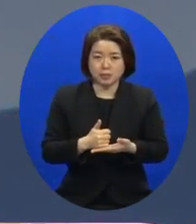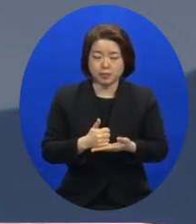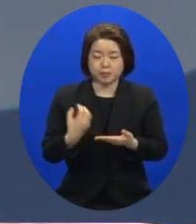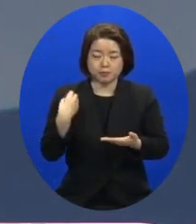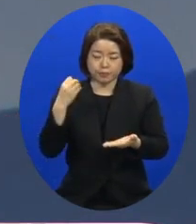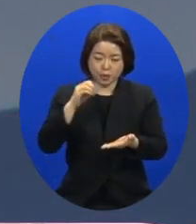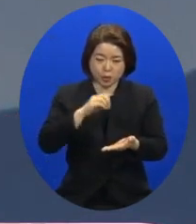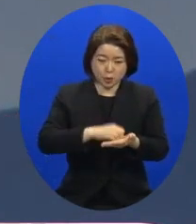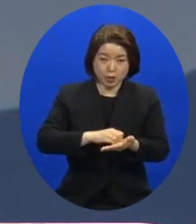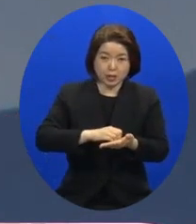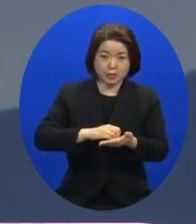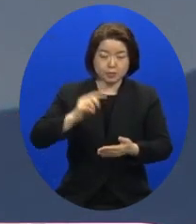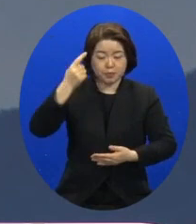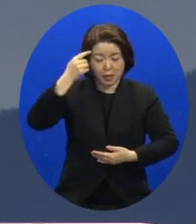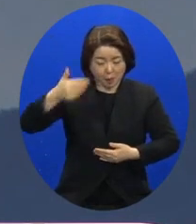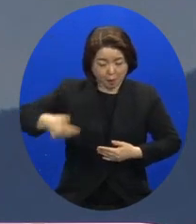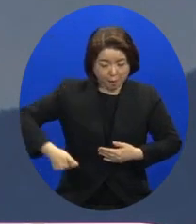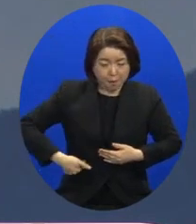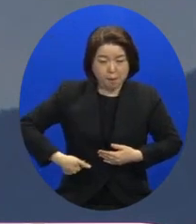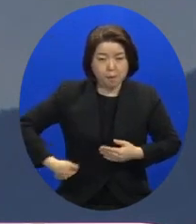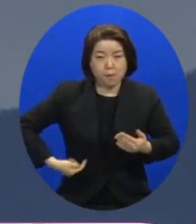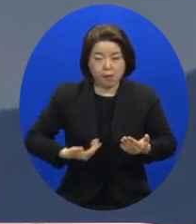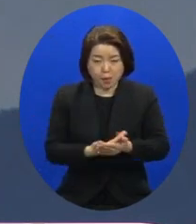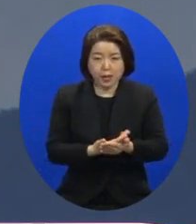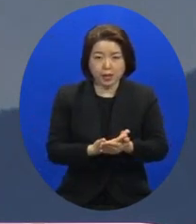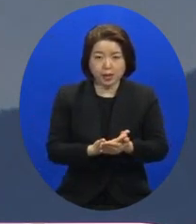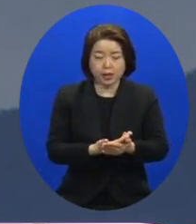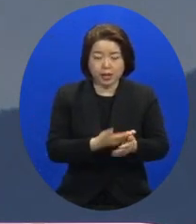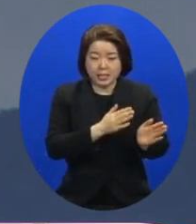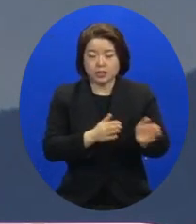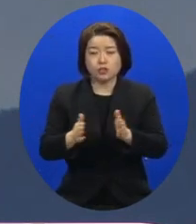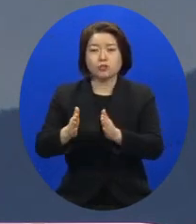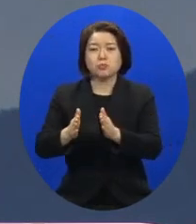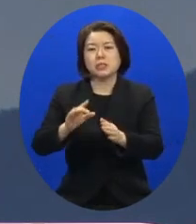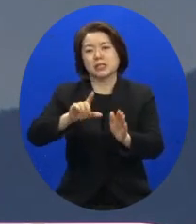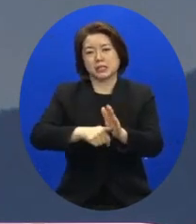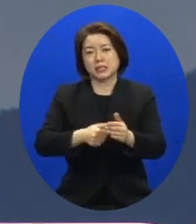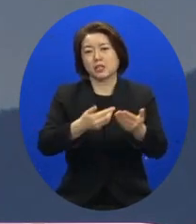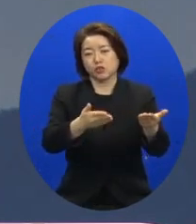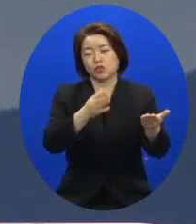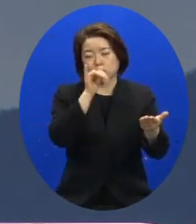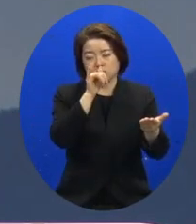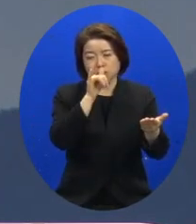돌이킬 기회를 주는 겁니다. 마지막을 준비할 기회를 주시는 거죠.